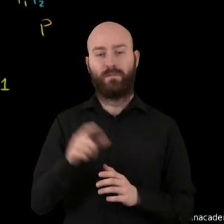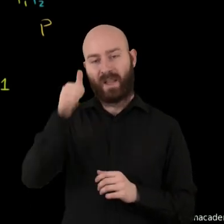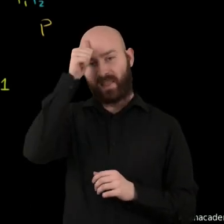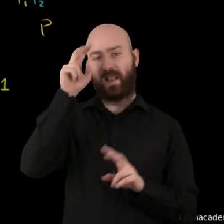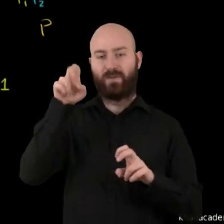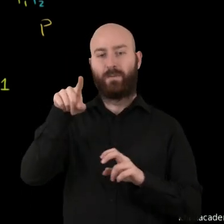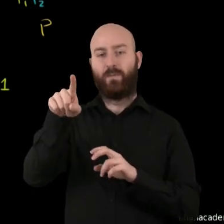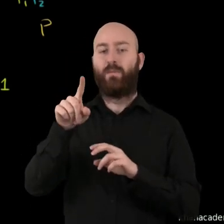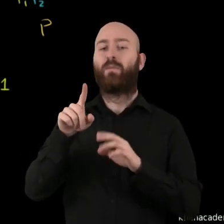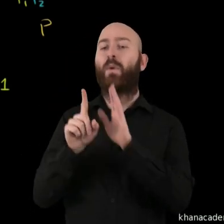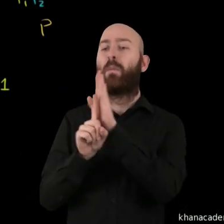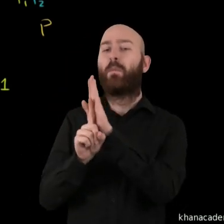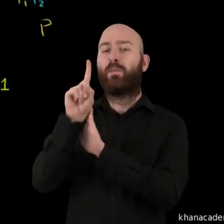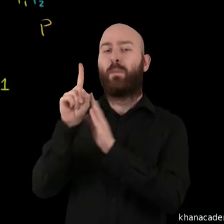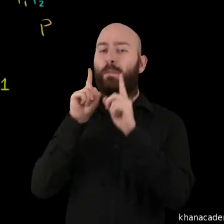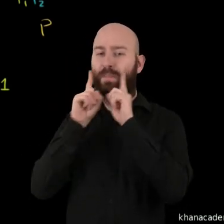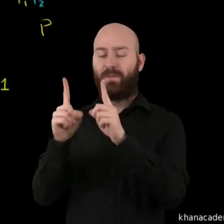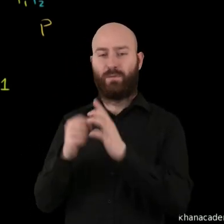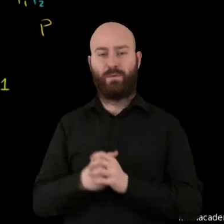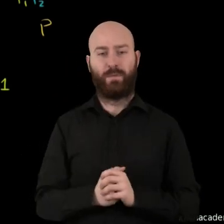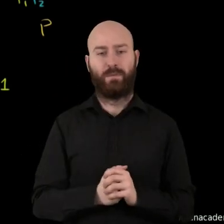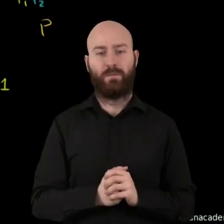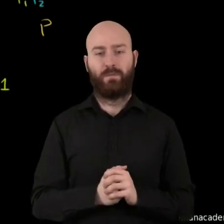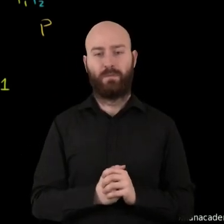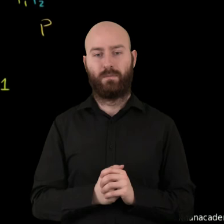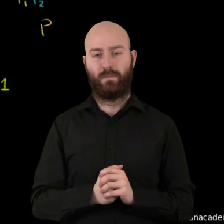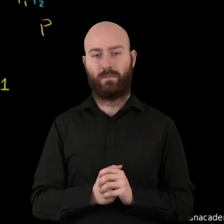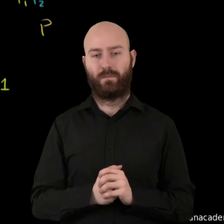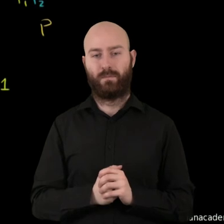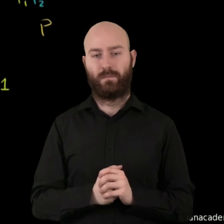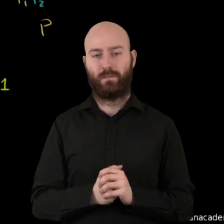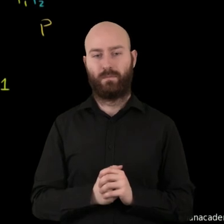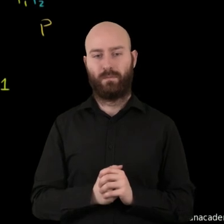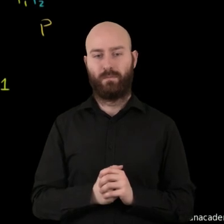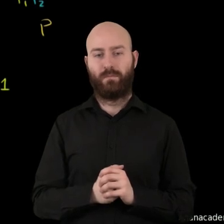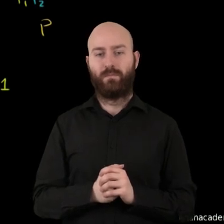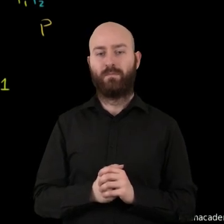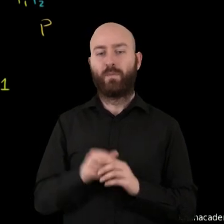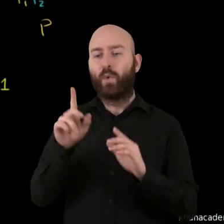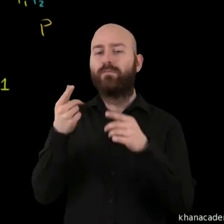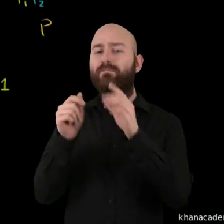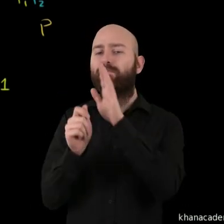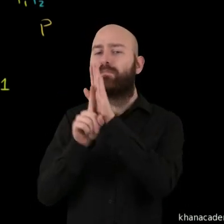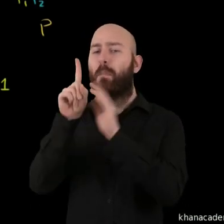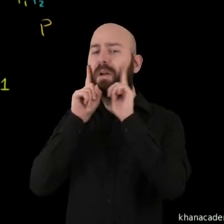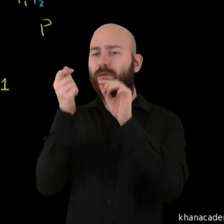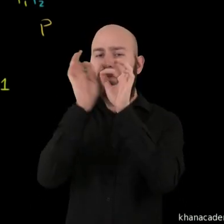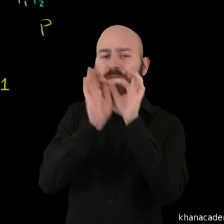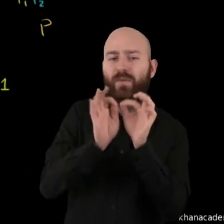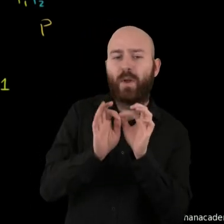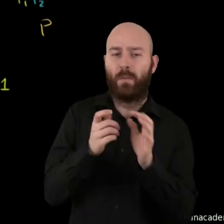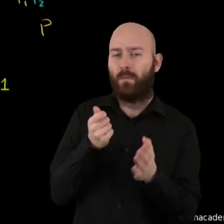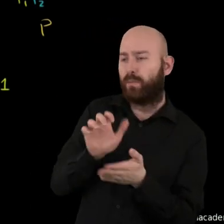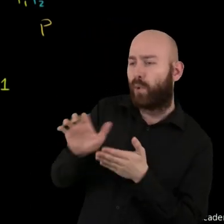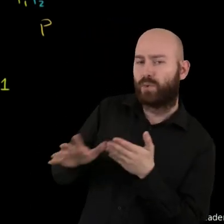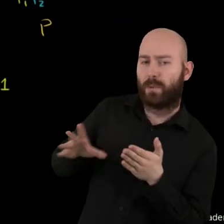1091 dolarów. Ten obszar tutaj to 91 dolarów. Możemy go nazwać przyrostem realnym.